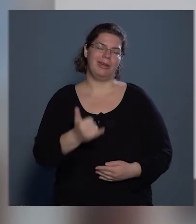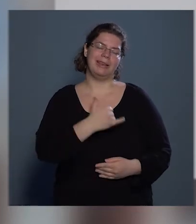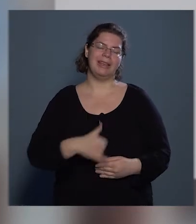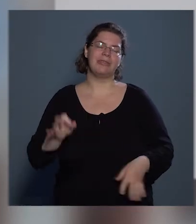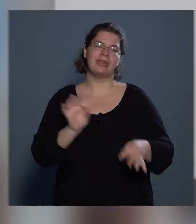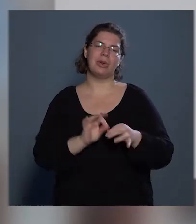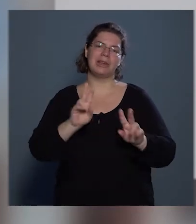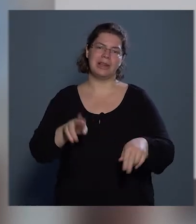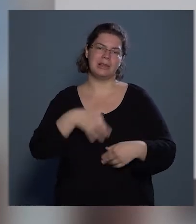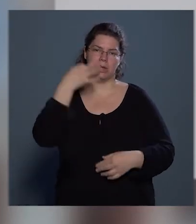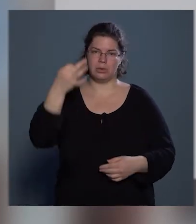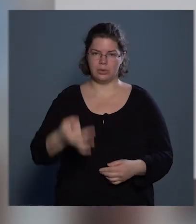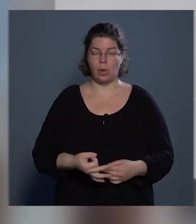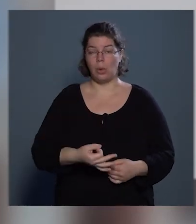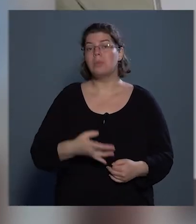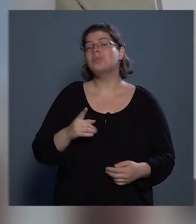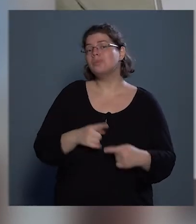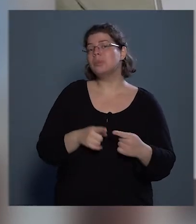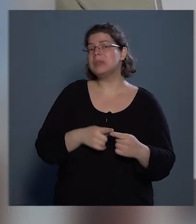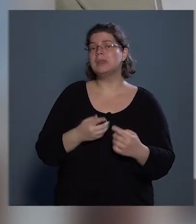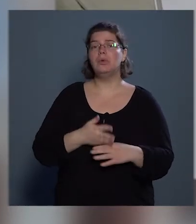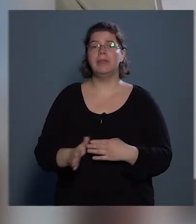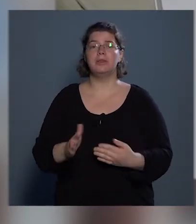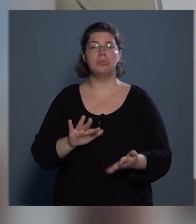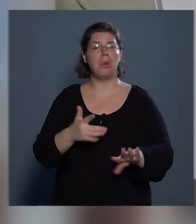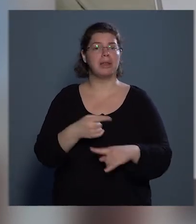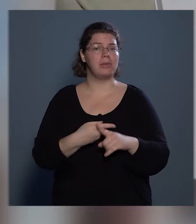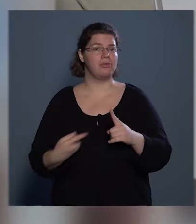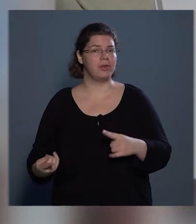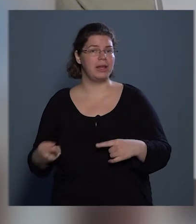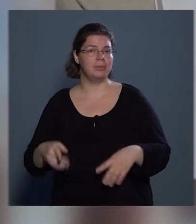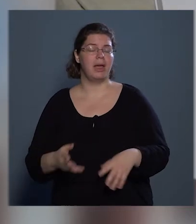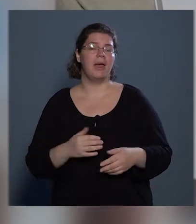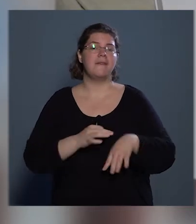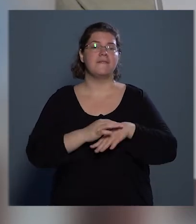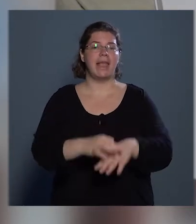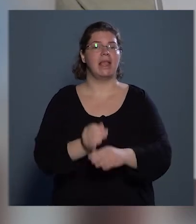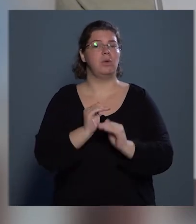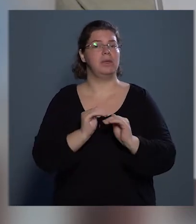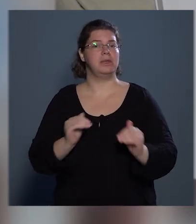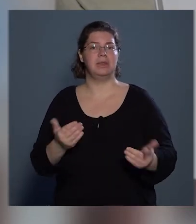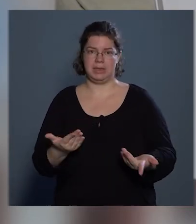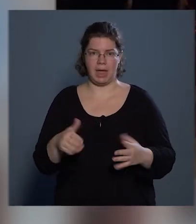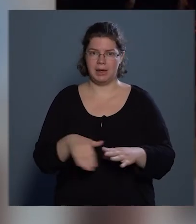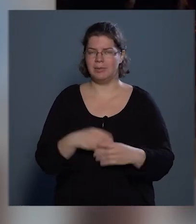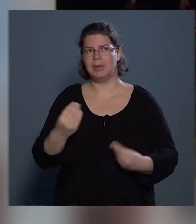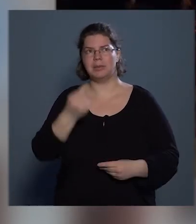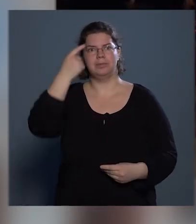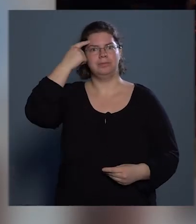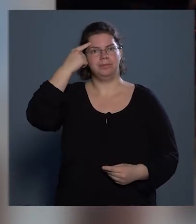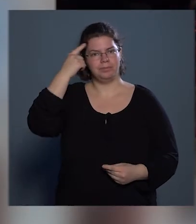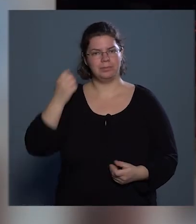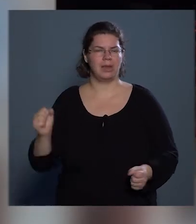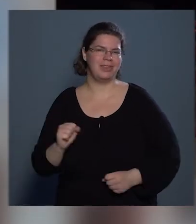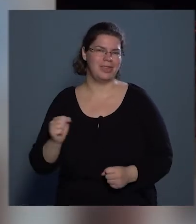szó, aminek pici túlzással majdnem a felében vezetői szinten részt vett. Mi az első, ami eszébe jut? Az, hogy nagyon örülök,